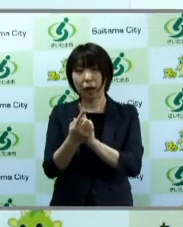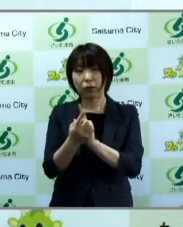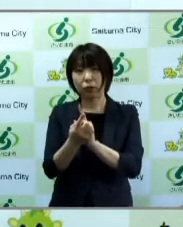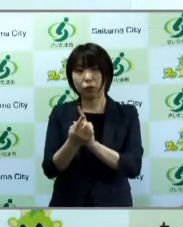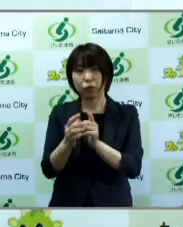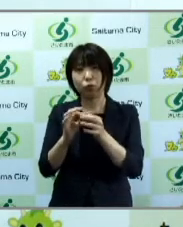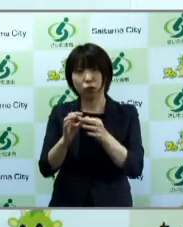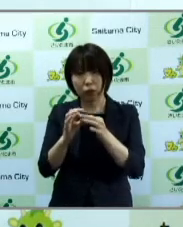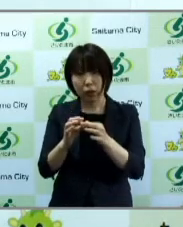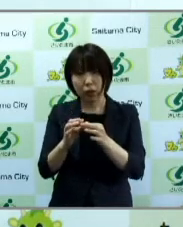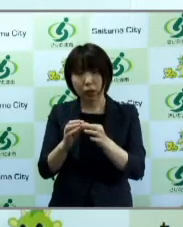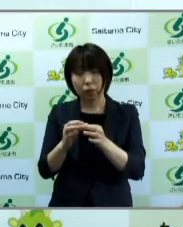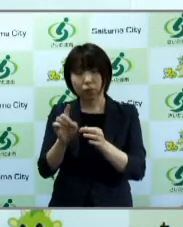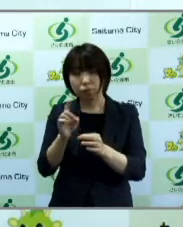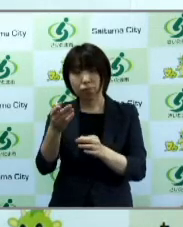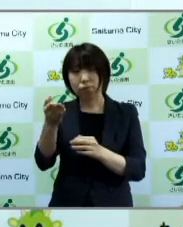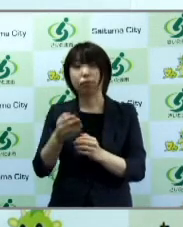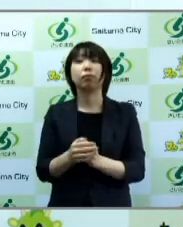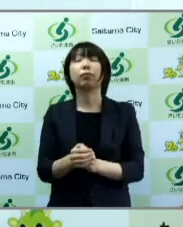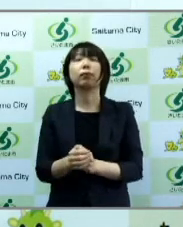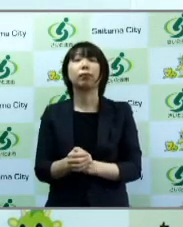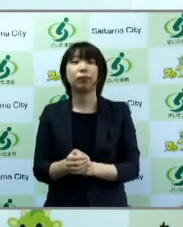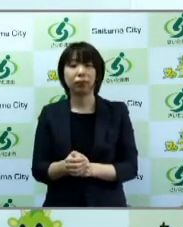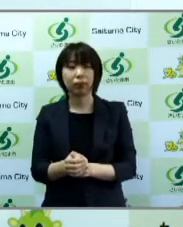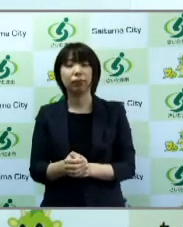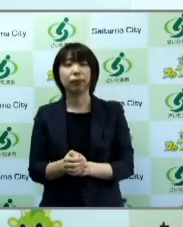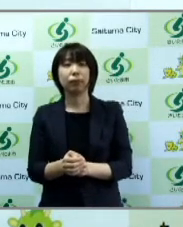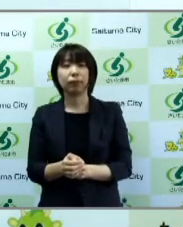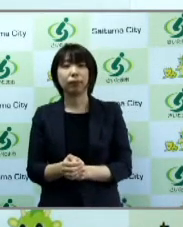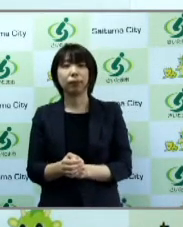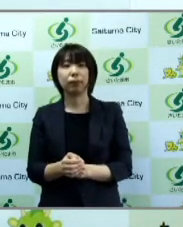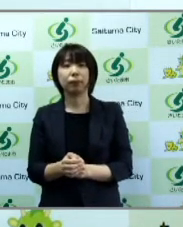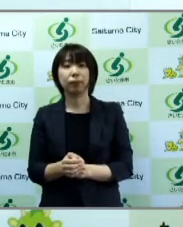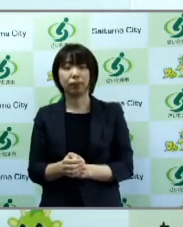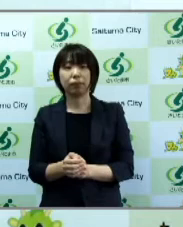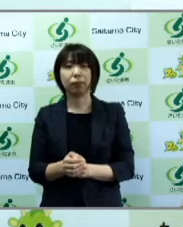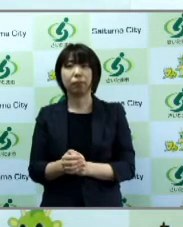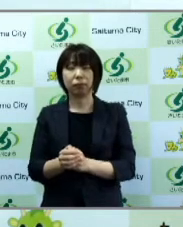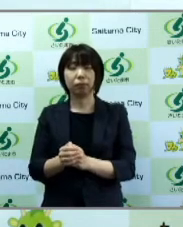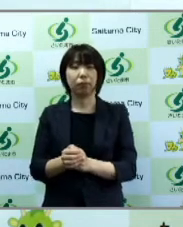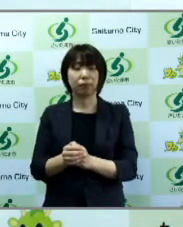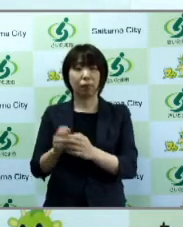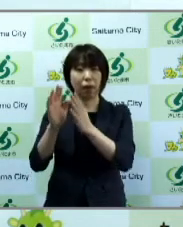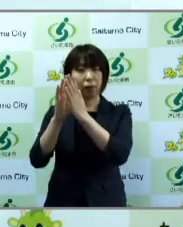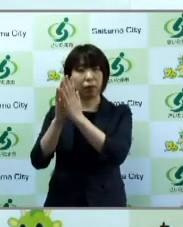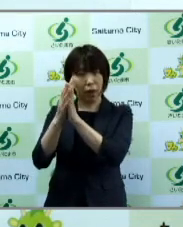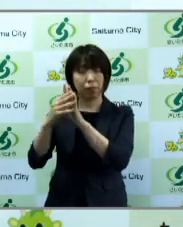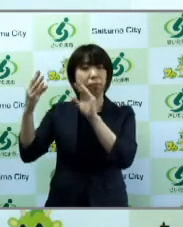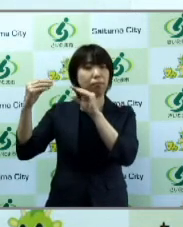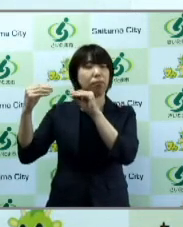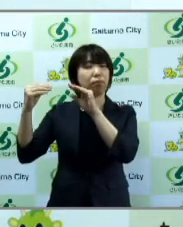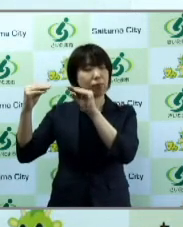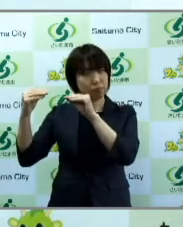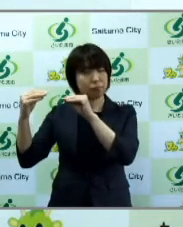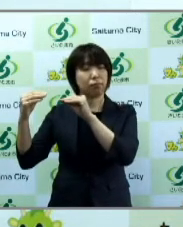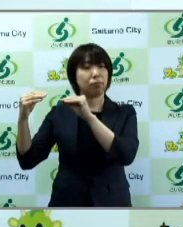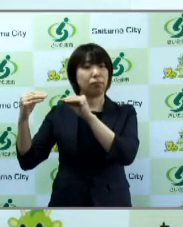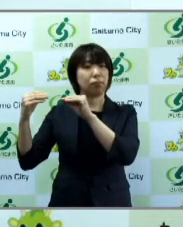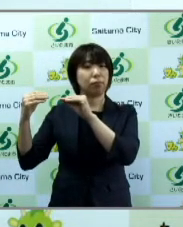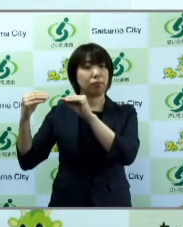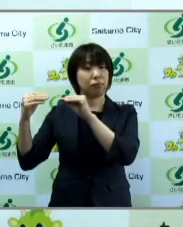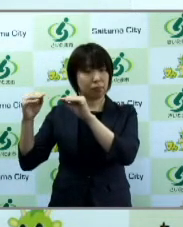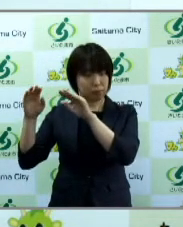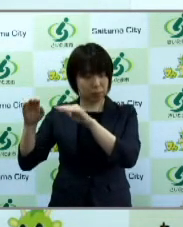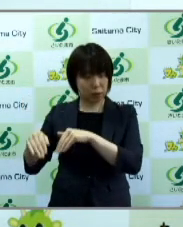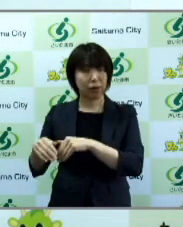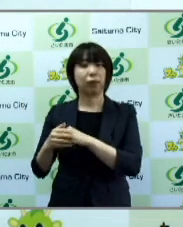現状、そうですね、今、県とも何度かお話をさせていただいております、これが徹底され